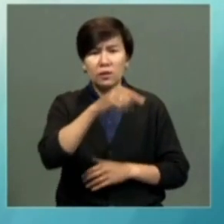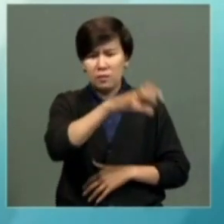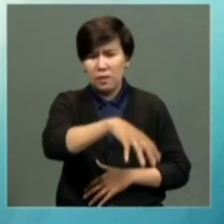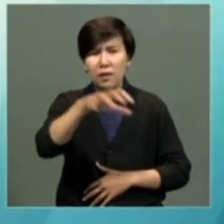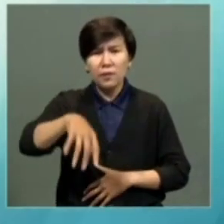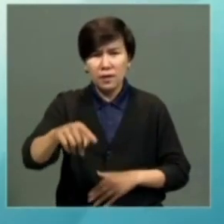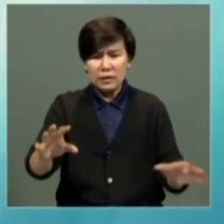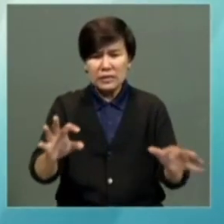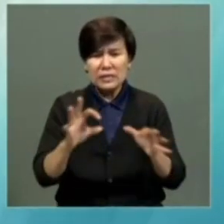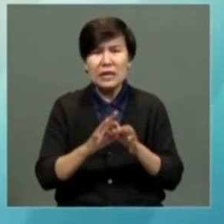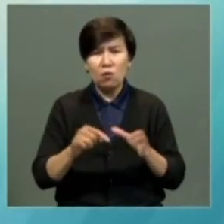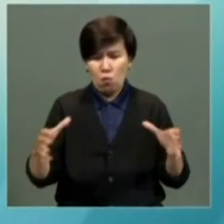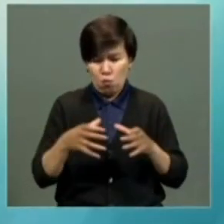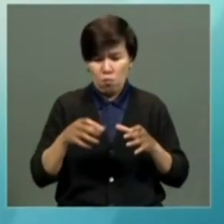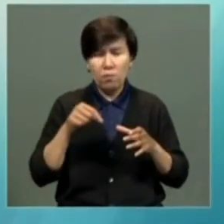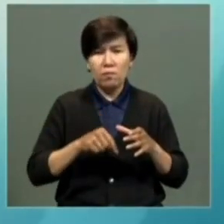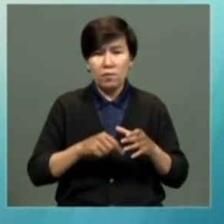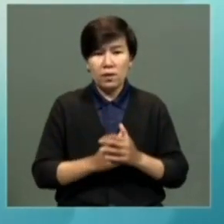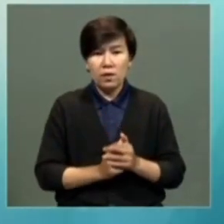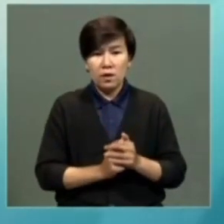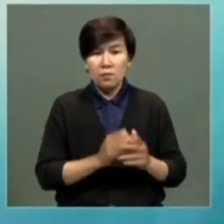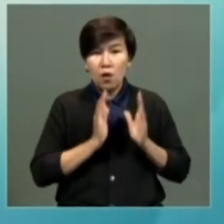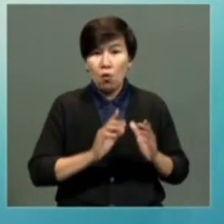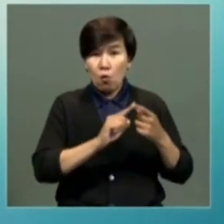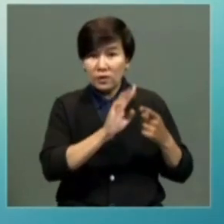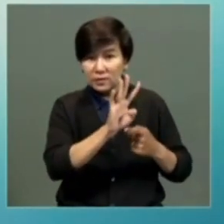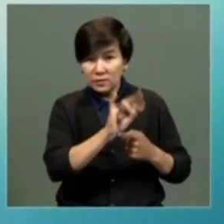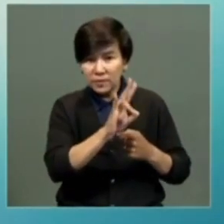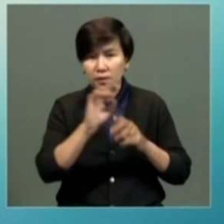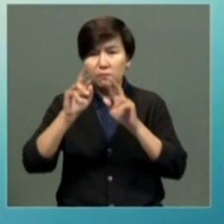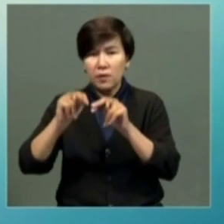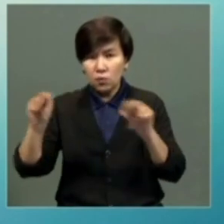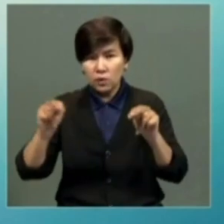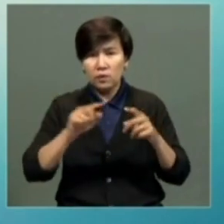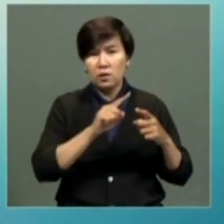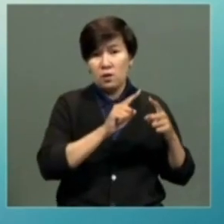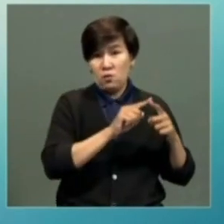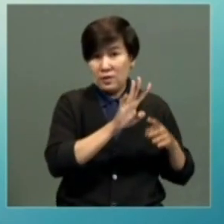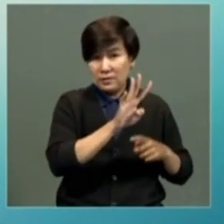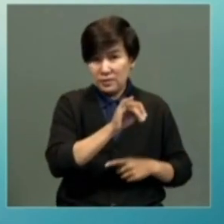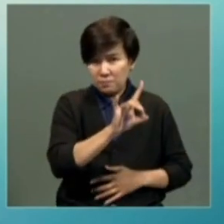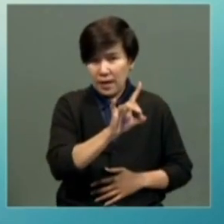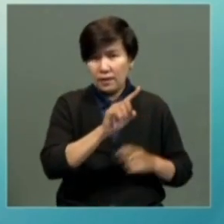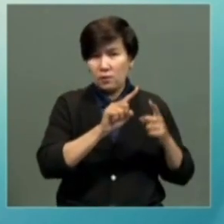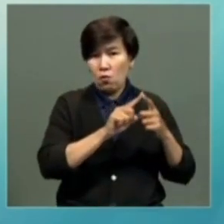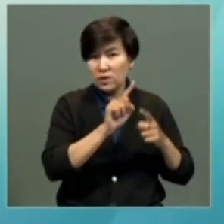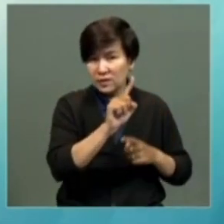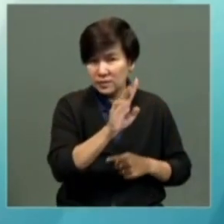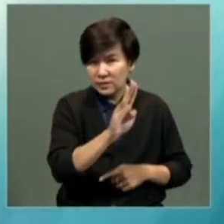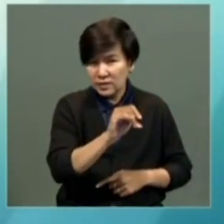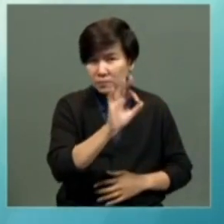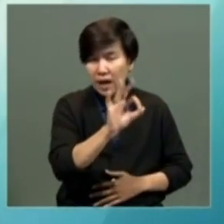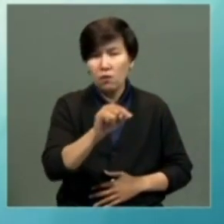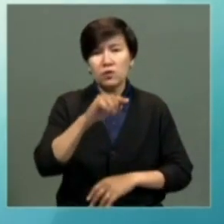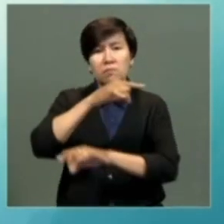าถึงรายที่47เป็นนนทบุรีรายที่48 49เป็นเพชรบุรีนะครับอันนี้ก็จะ